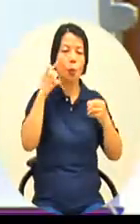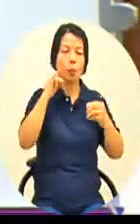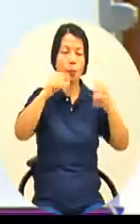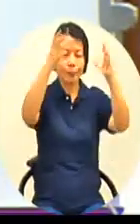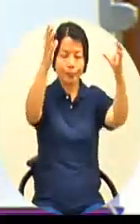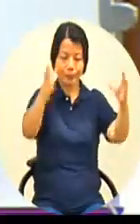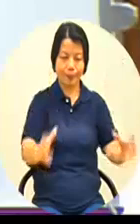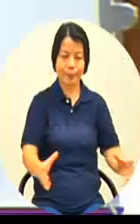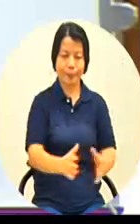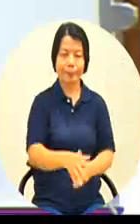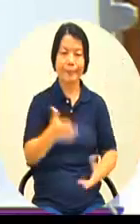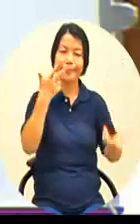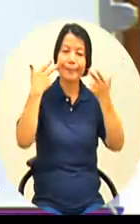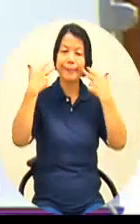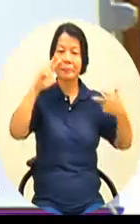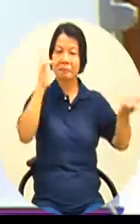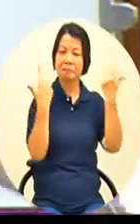以，